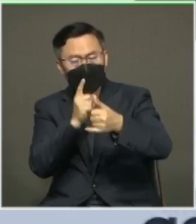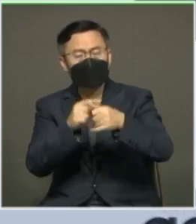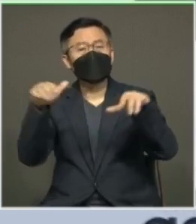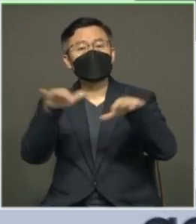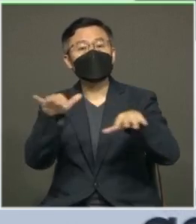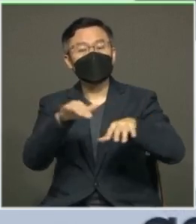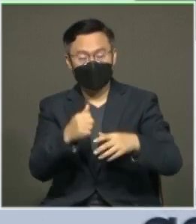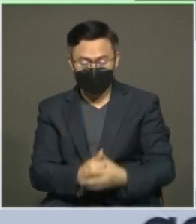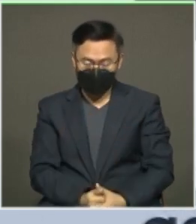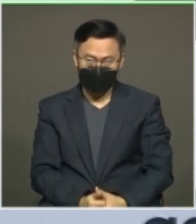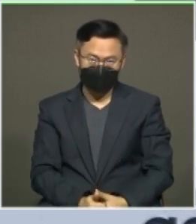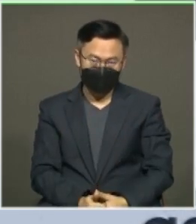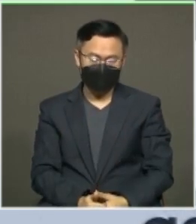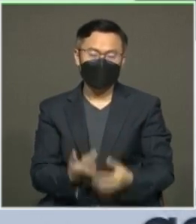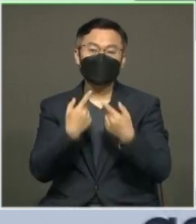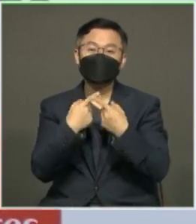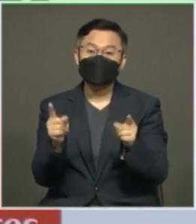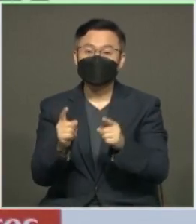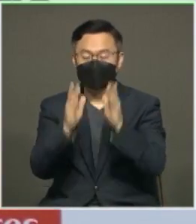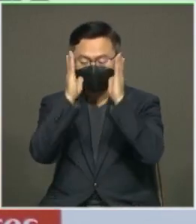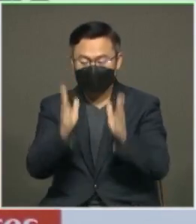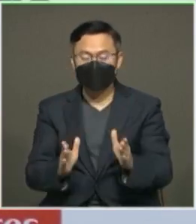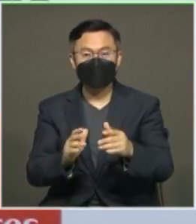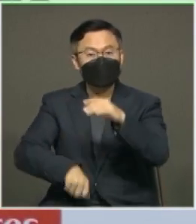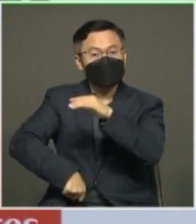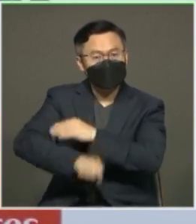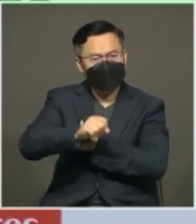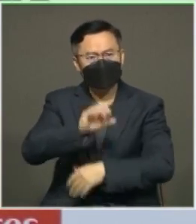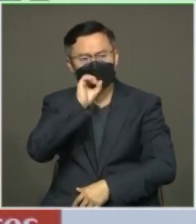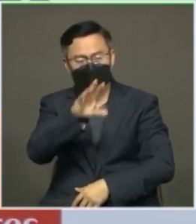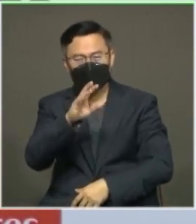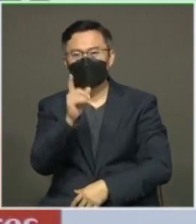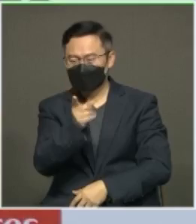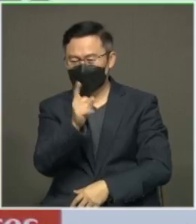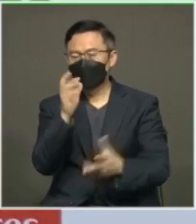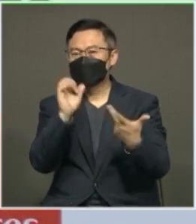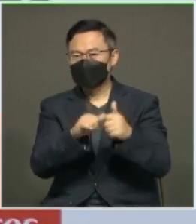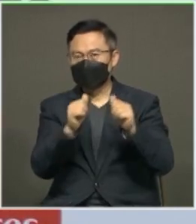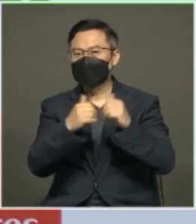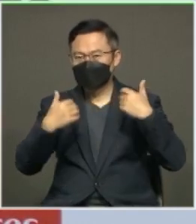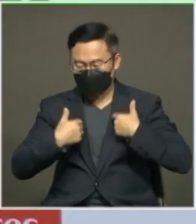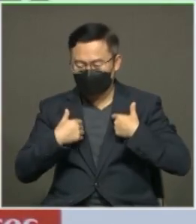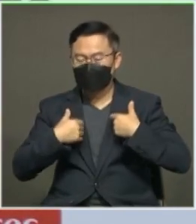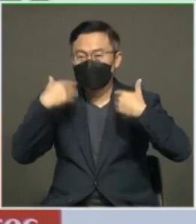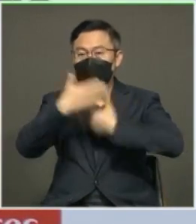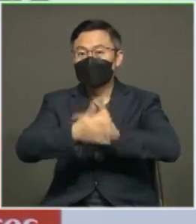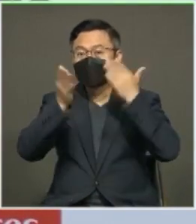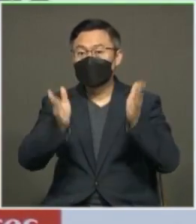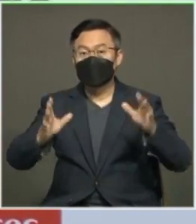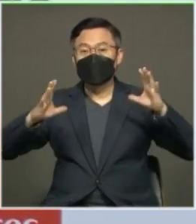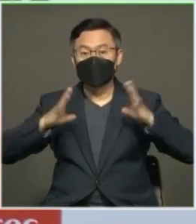นนึงที่ออกมาพูดหลังเกมเขาก็พูดไปถึงว่าตอนนี้แมนยูไม่ได้มีปัญหาแค่ในเรื่องห้องแต่งตัวแต่เขาพูดไก